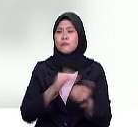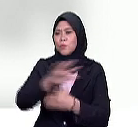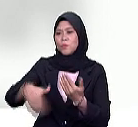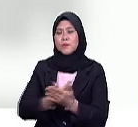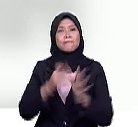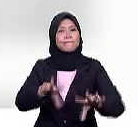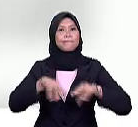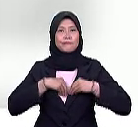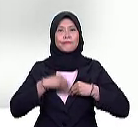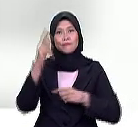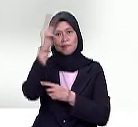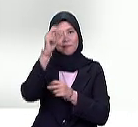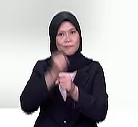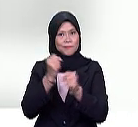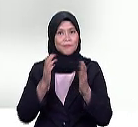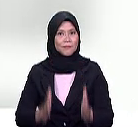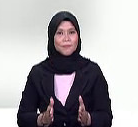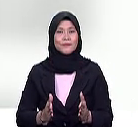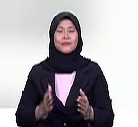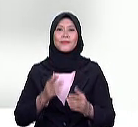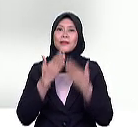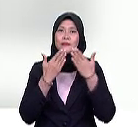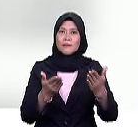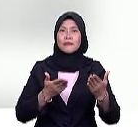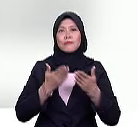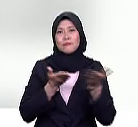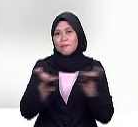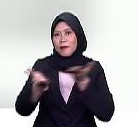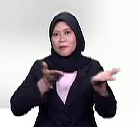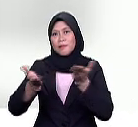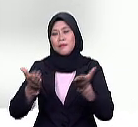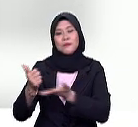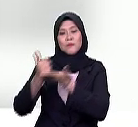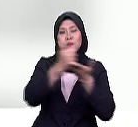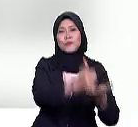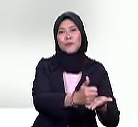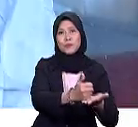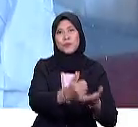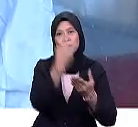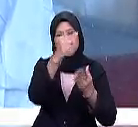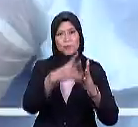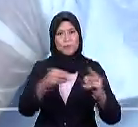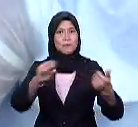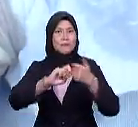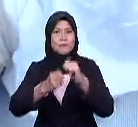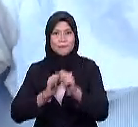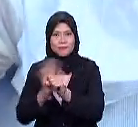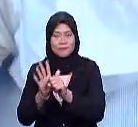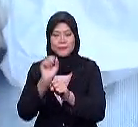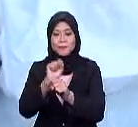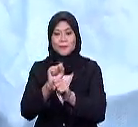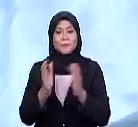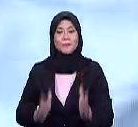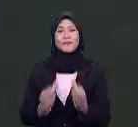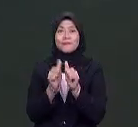penjawat awam beliau menghargai Sumbang Bakti mereka dalam membantu pengendalian pandemik terutamanya petugas